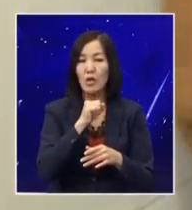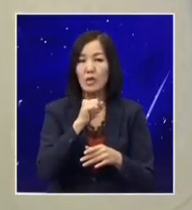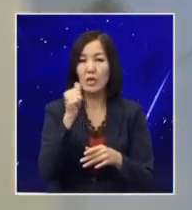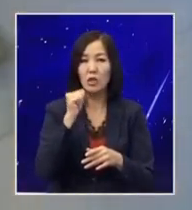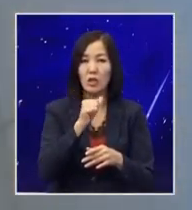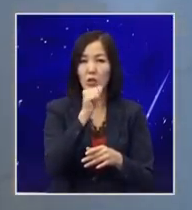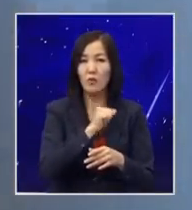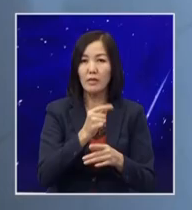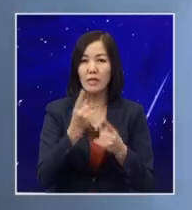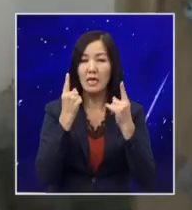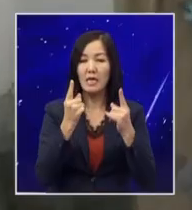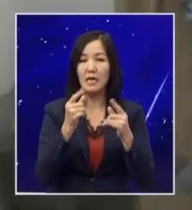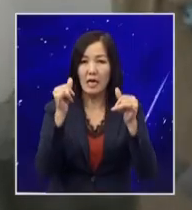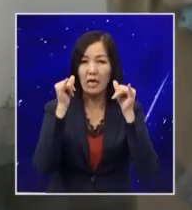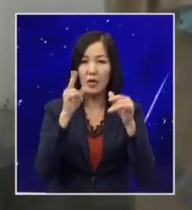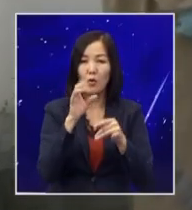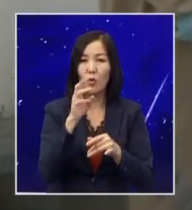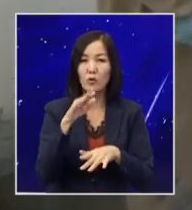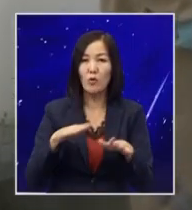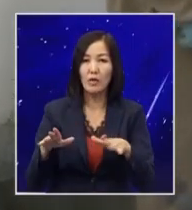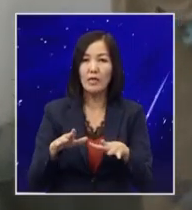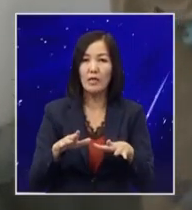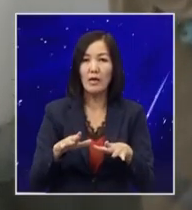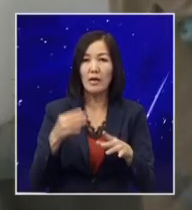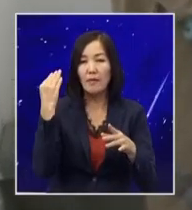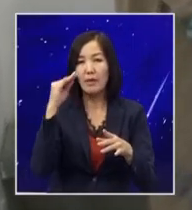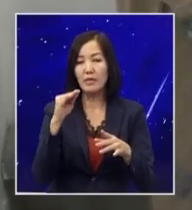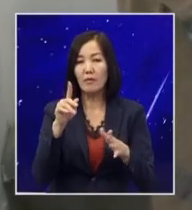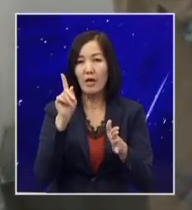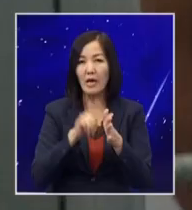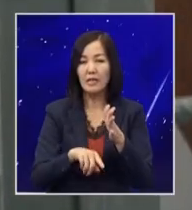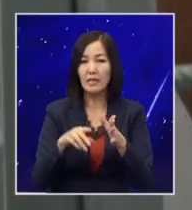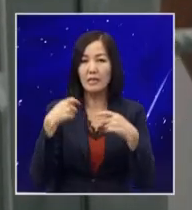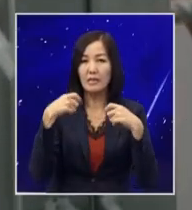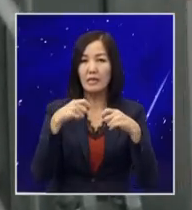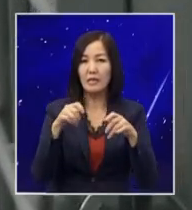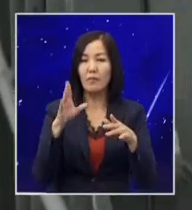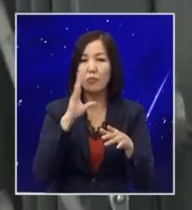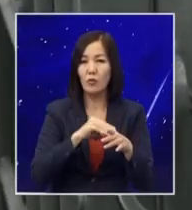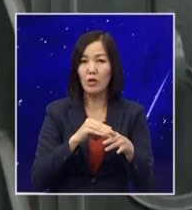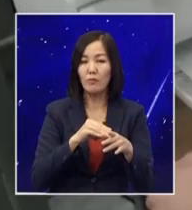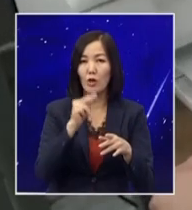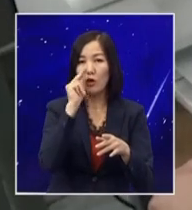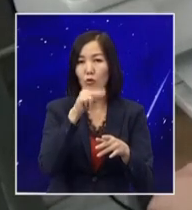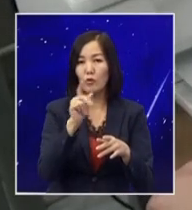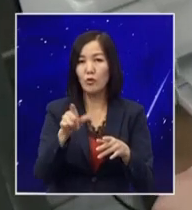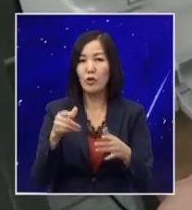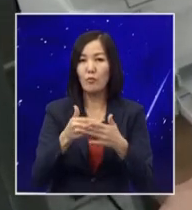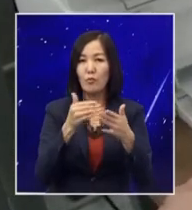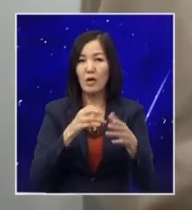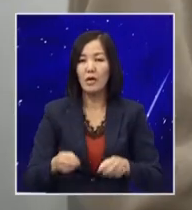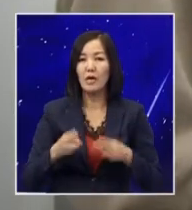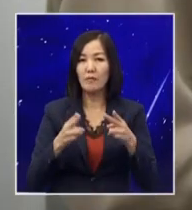мақсатында олар ірі қараларды Көксу ауданына апарып, өзге біреуге арзан бағаға сатып та үлгеріпті. Күдіктілердің бұған дейін